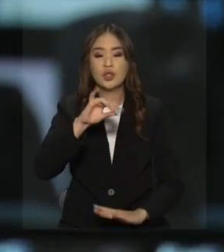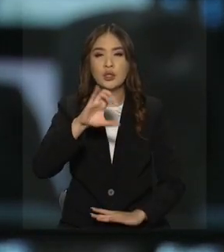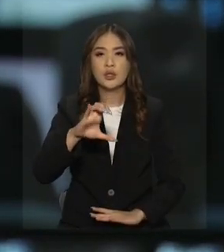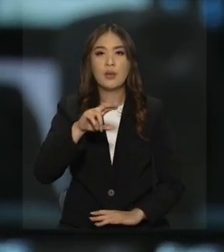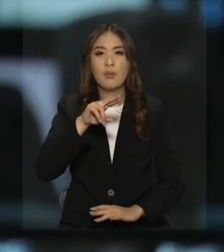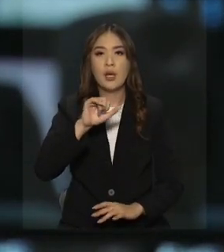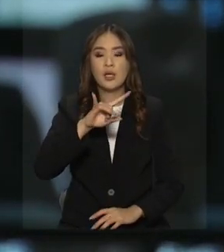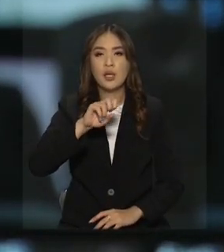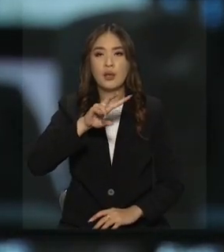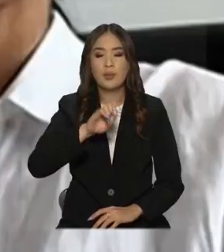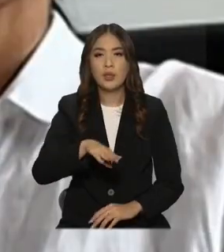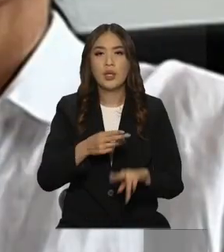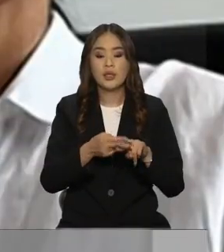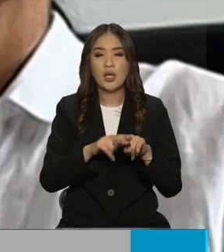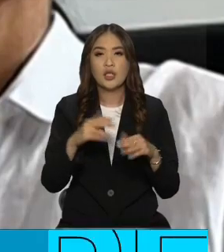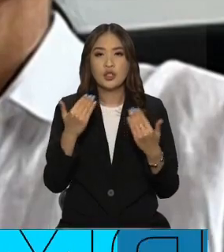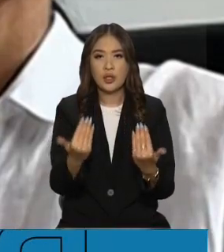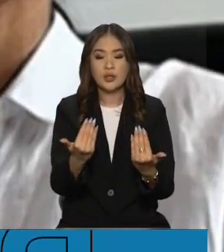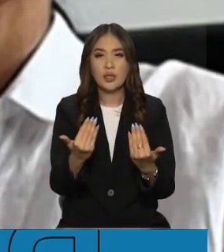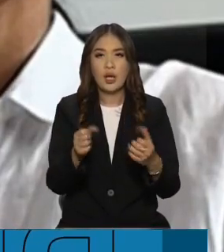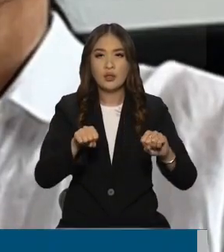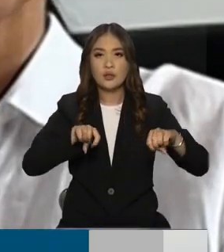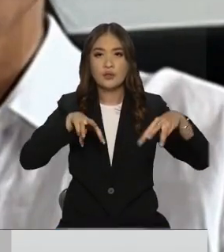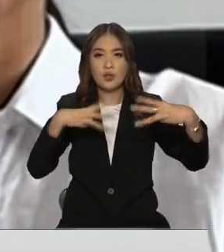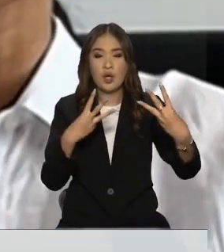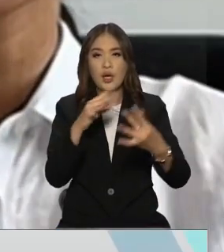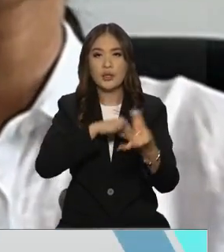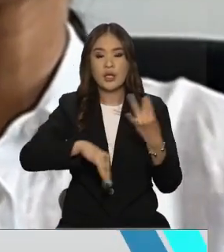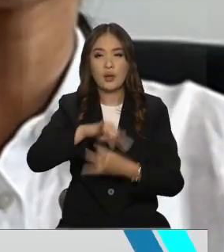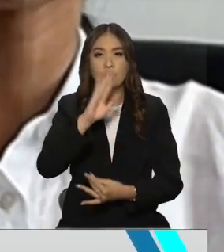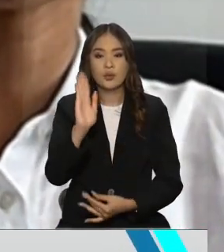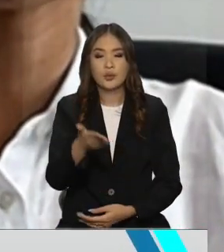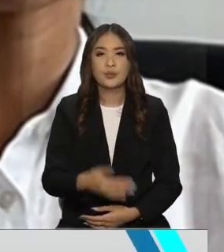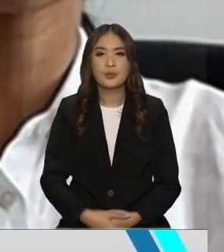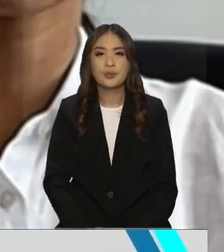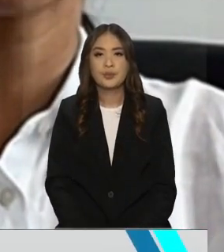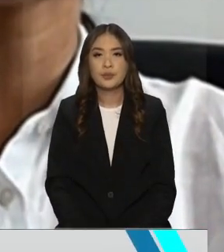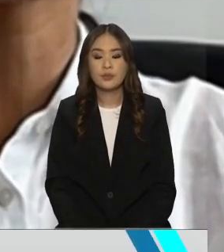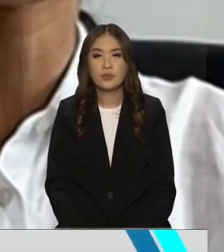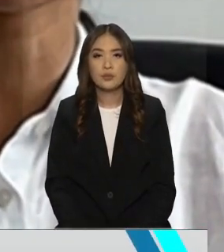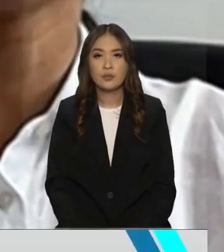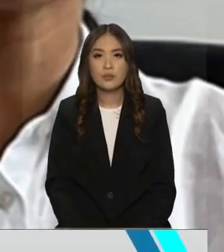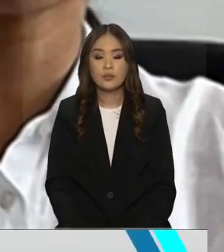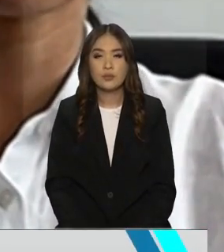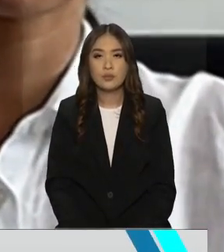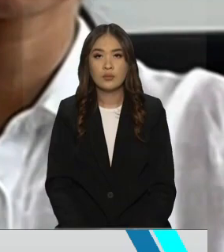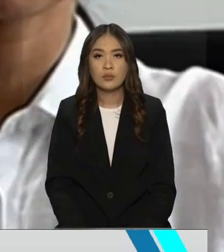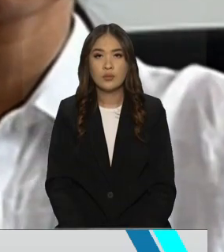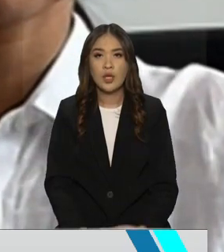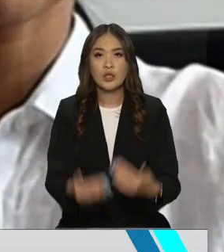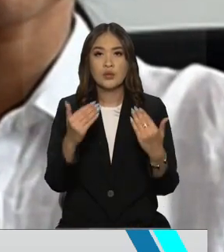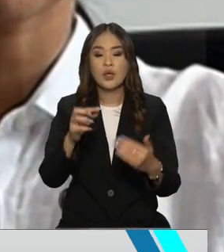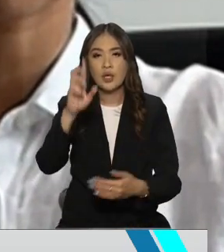Динарой Шукижановой. Она присоединяется к нам по видеосвязи. Динара, добрый вечер. Добрый вечер. Сегодня